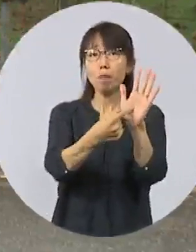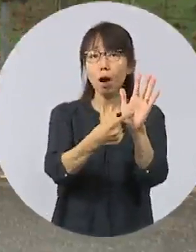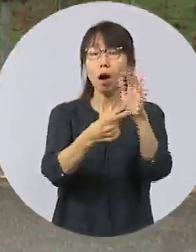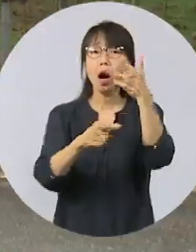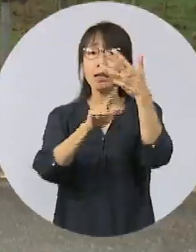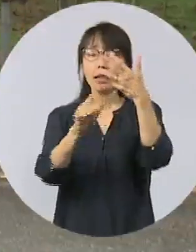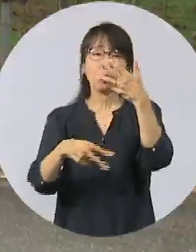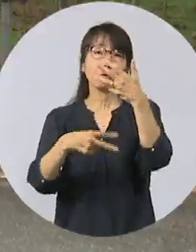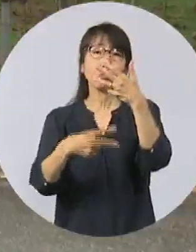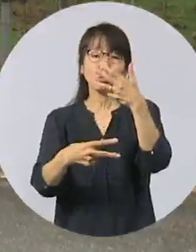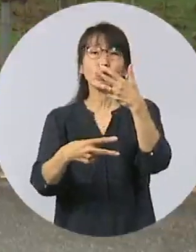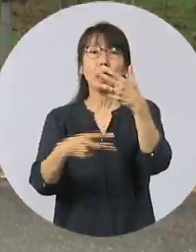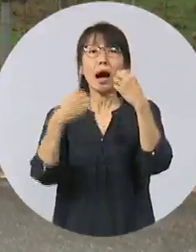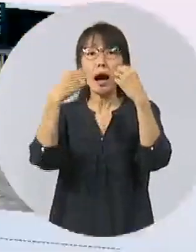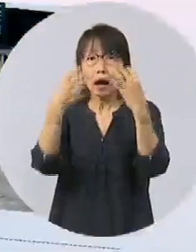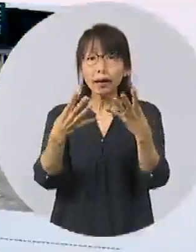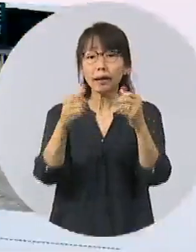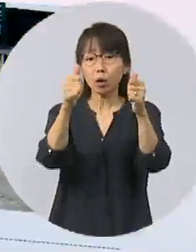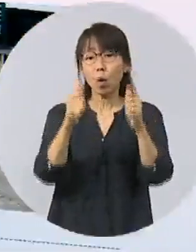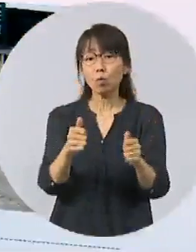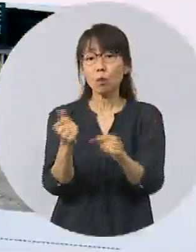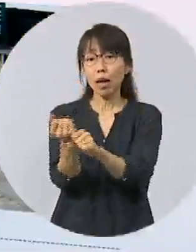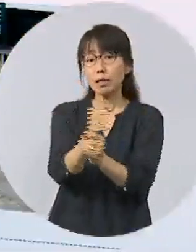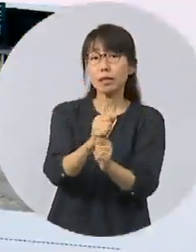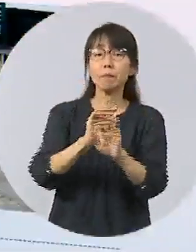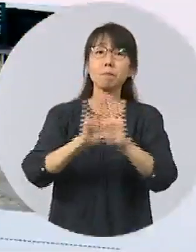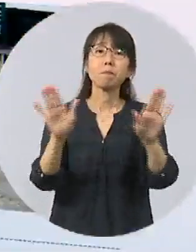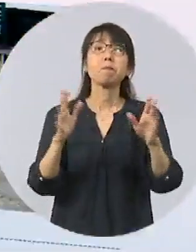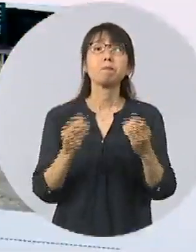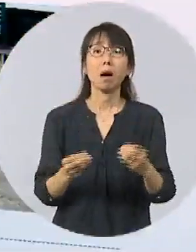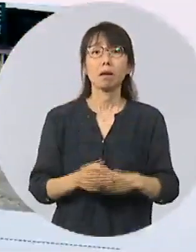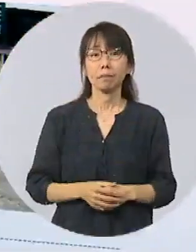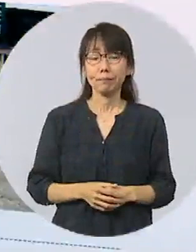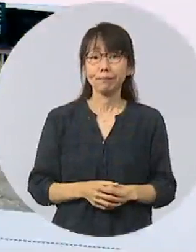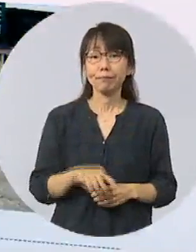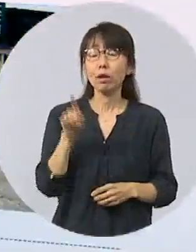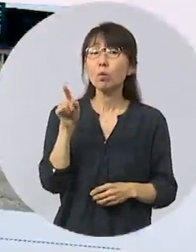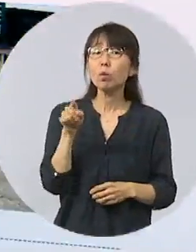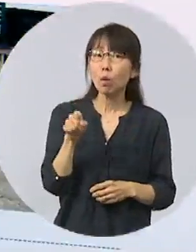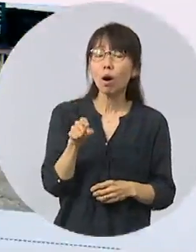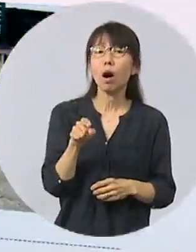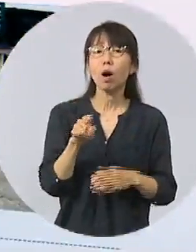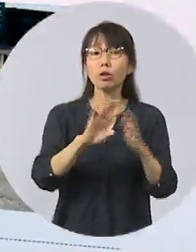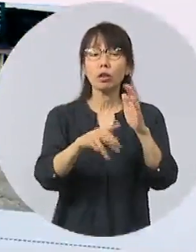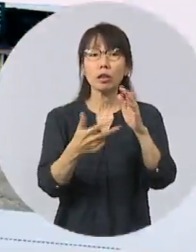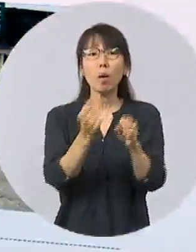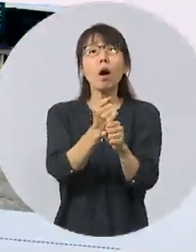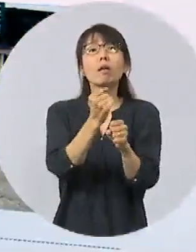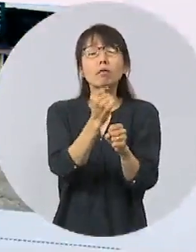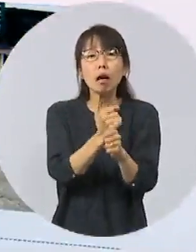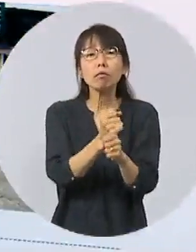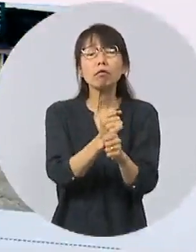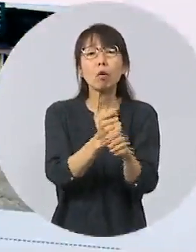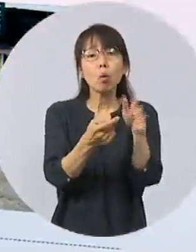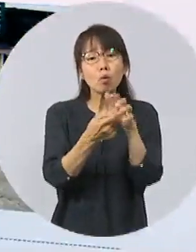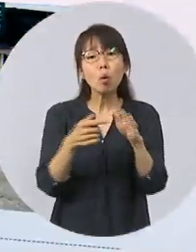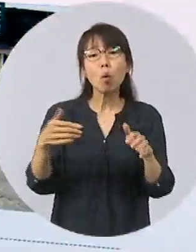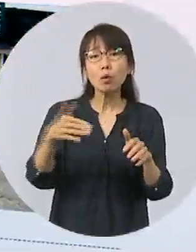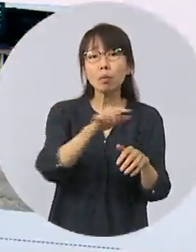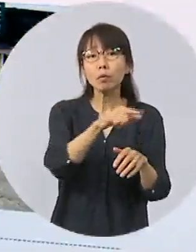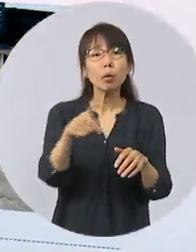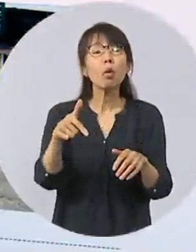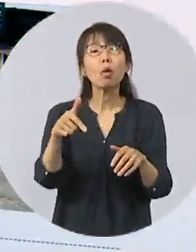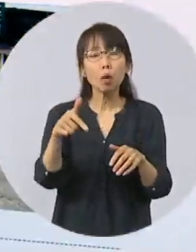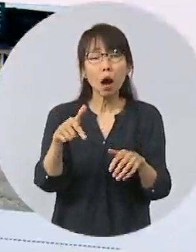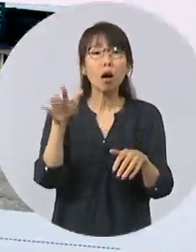日にリニューアル公開されました。こちらのホームページでは藤沢さんの農水産物の情報や地産地消に関する